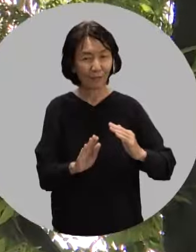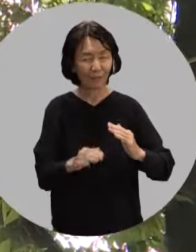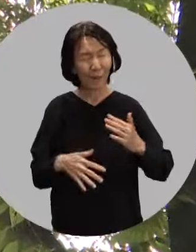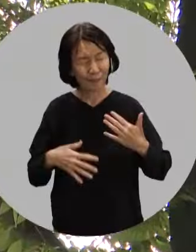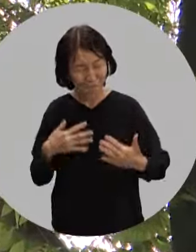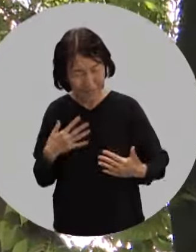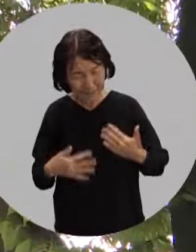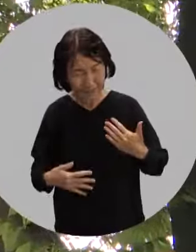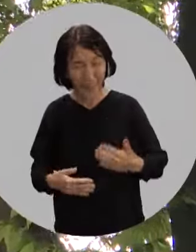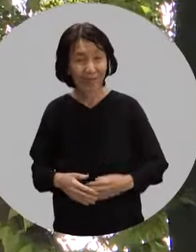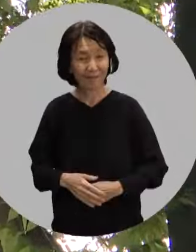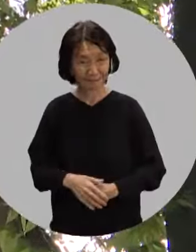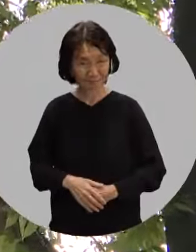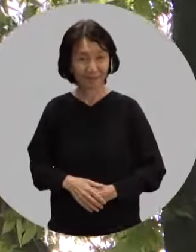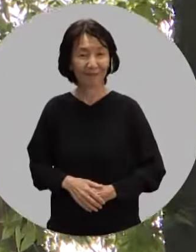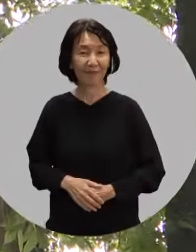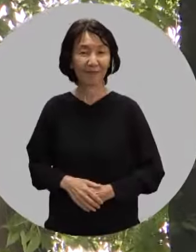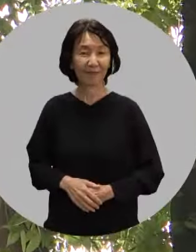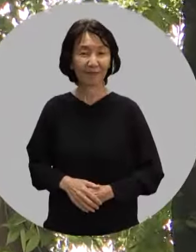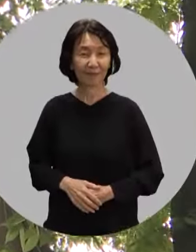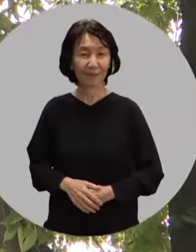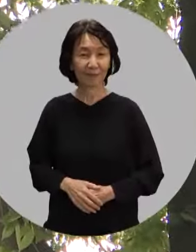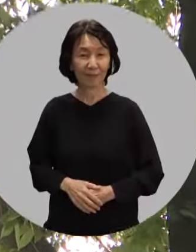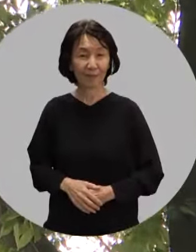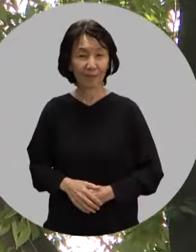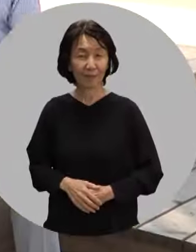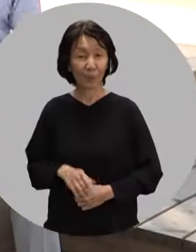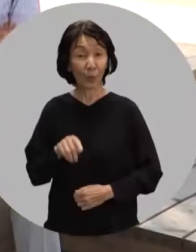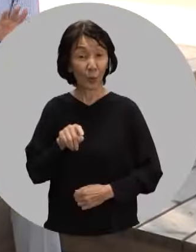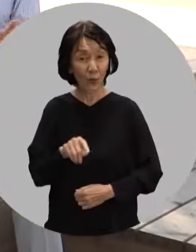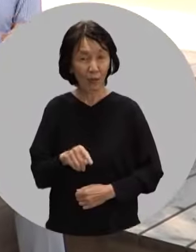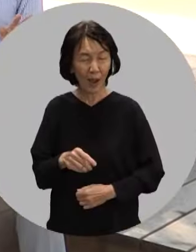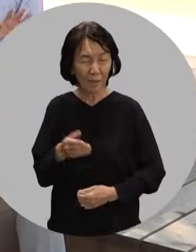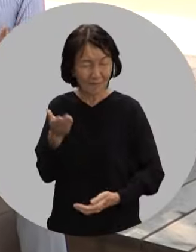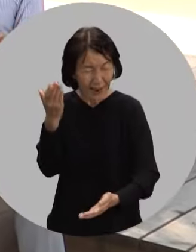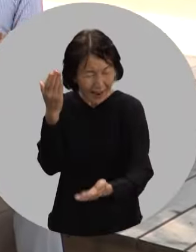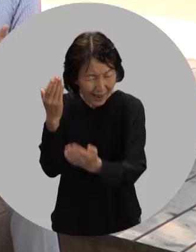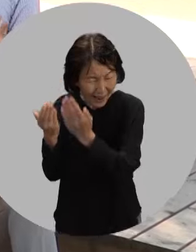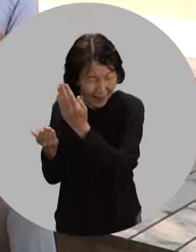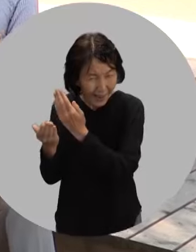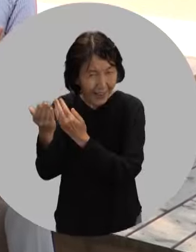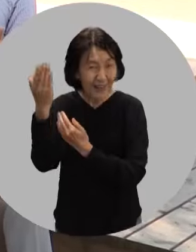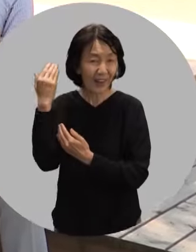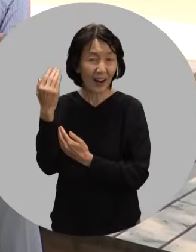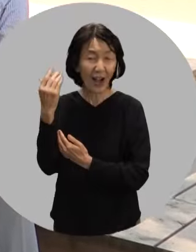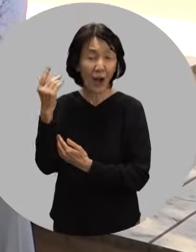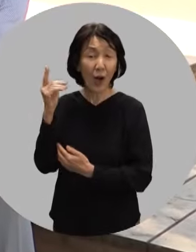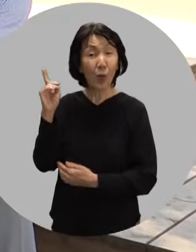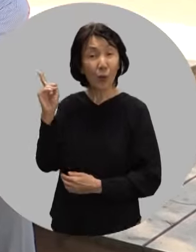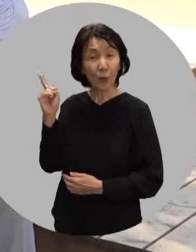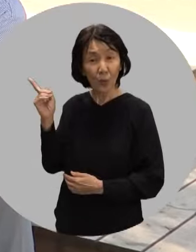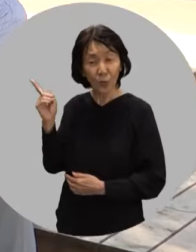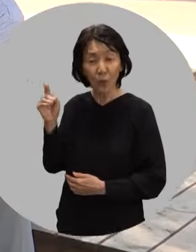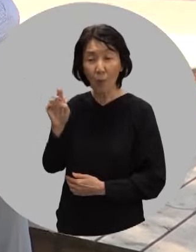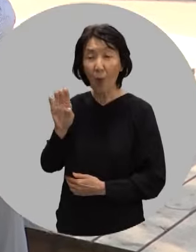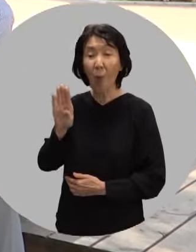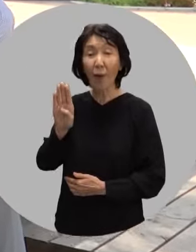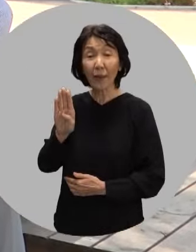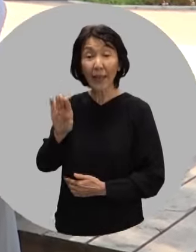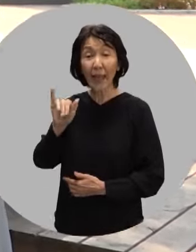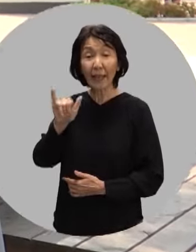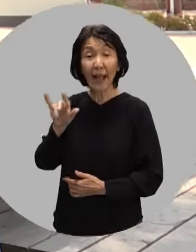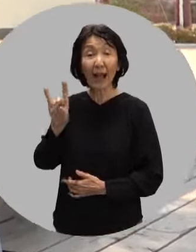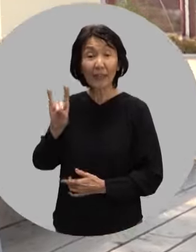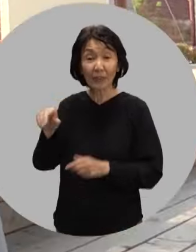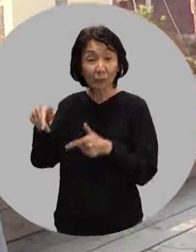があるのも嬉しいですね。 こちらの公園を整備する前から この後ろの大き